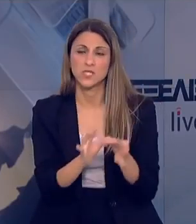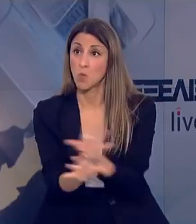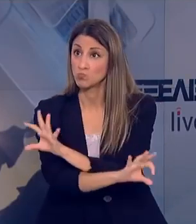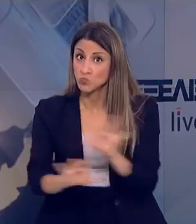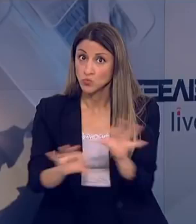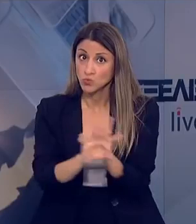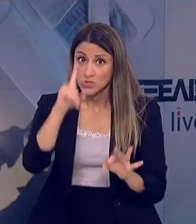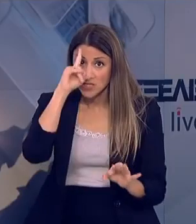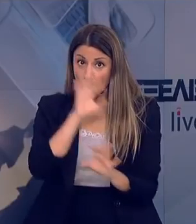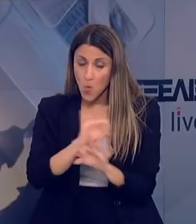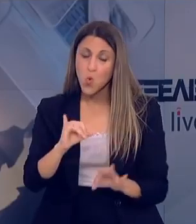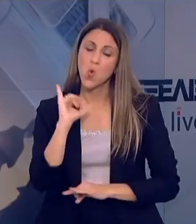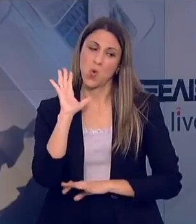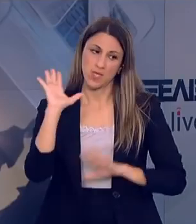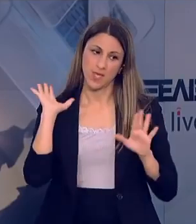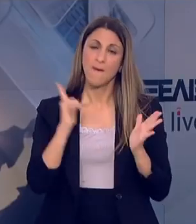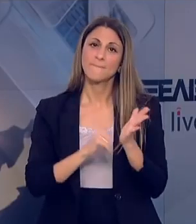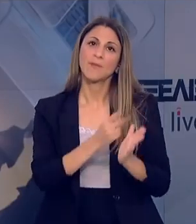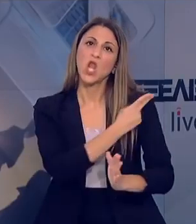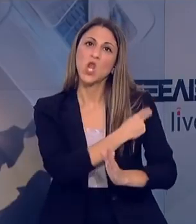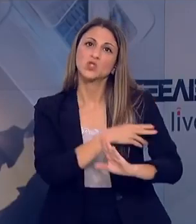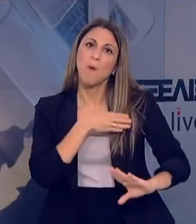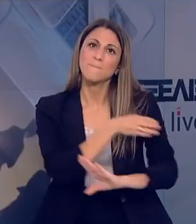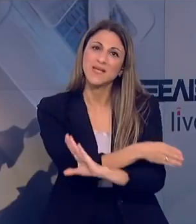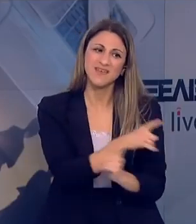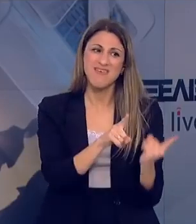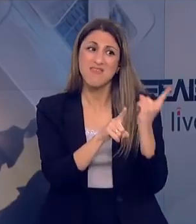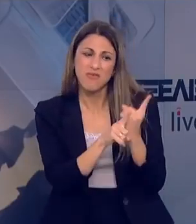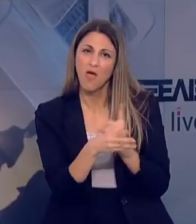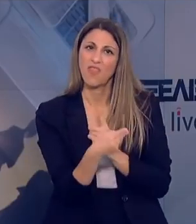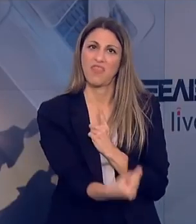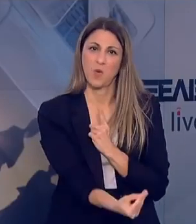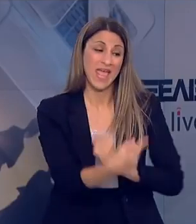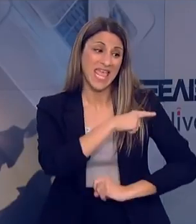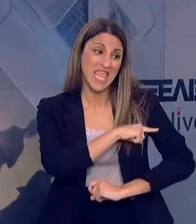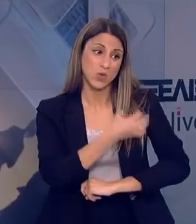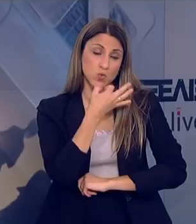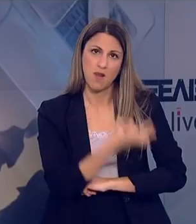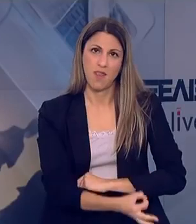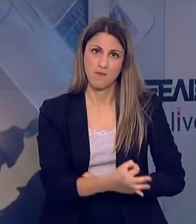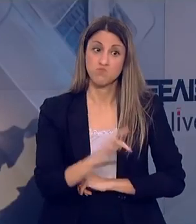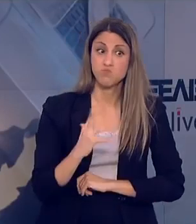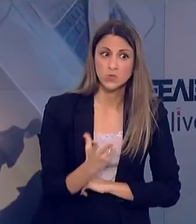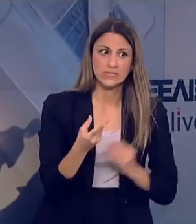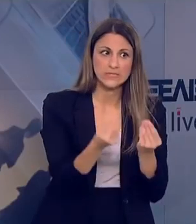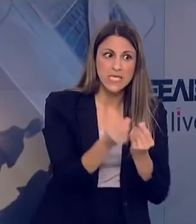που θα δίνεται μόνο σε νοσοκομεία, με τους κανόνες της ιατρικής επιστήμης και με προσεκτική παρακολούθηση των ασθενών.